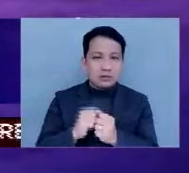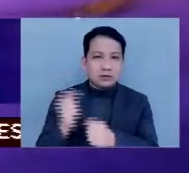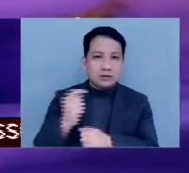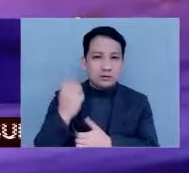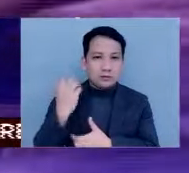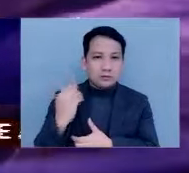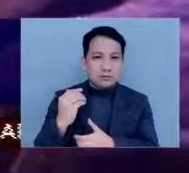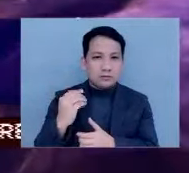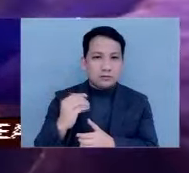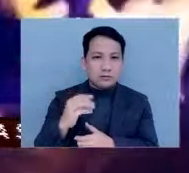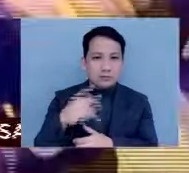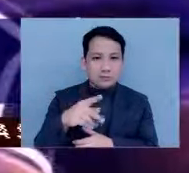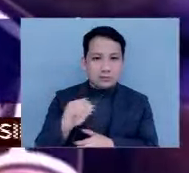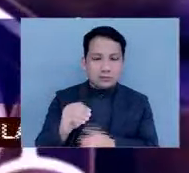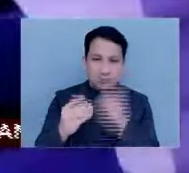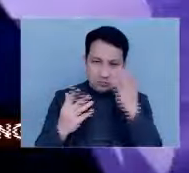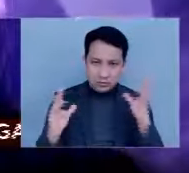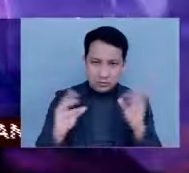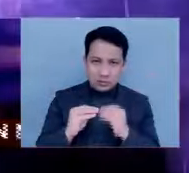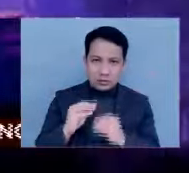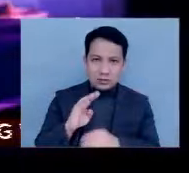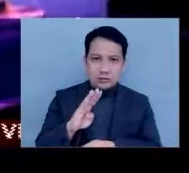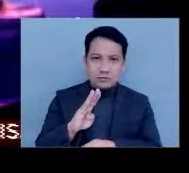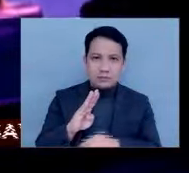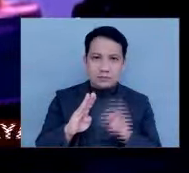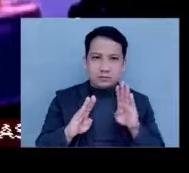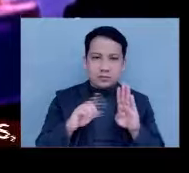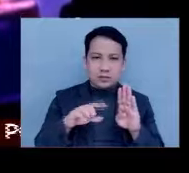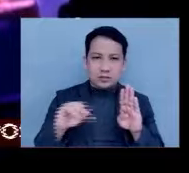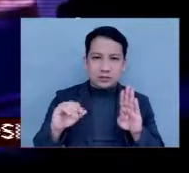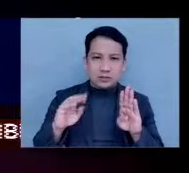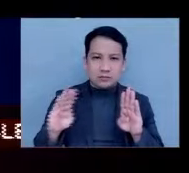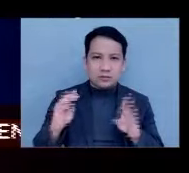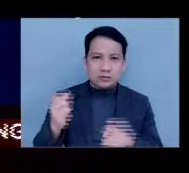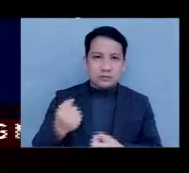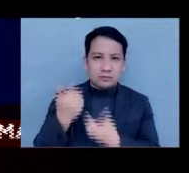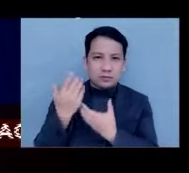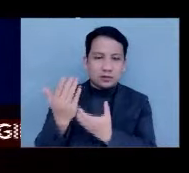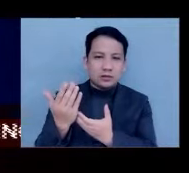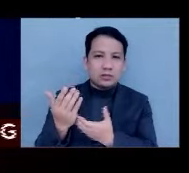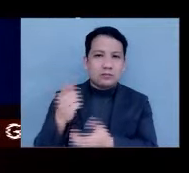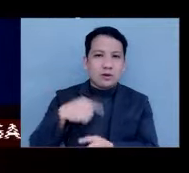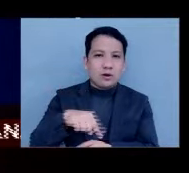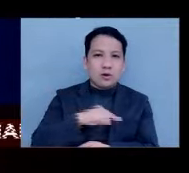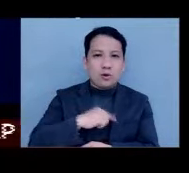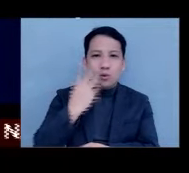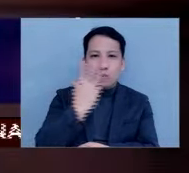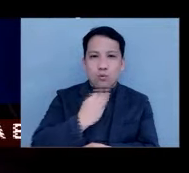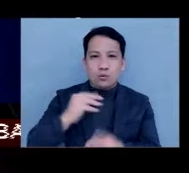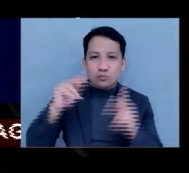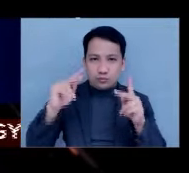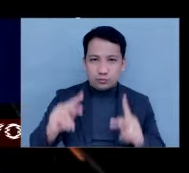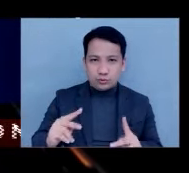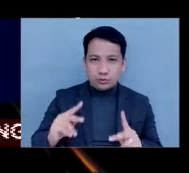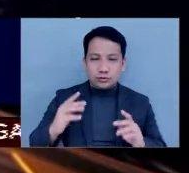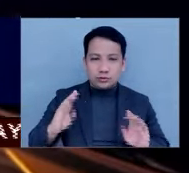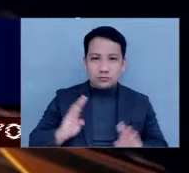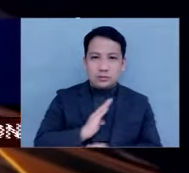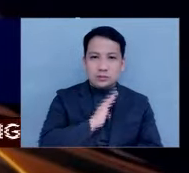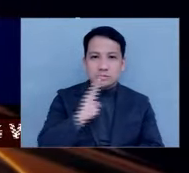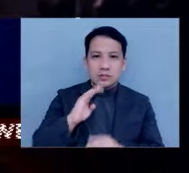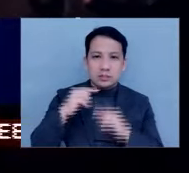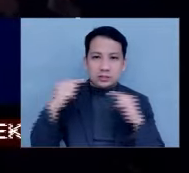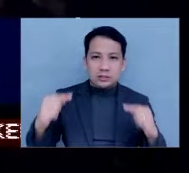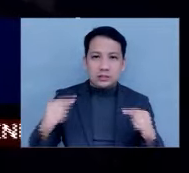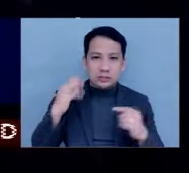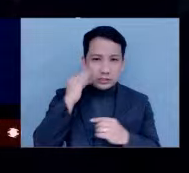pop genre. Ayon sa Ben and Ben, gusto nila ialay ang awitin para sa mga taong kumaharap sa matinding laban ng